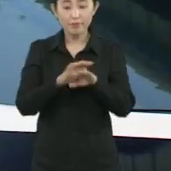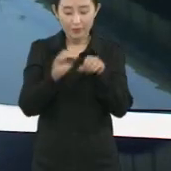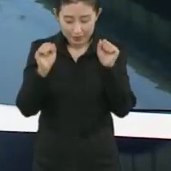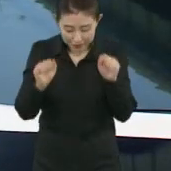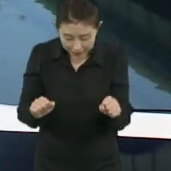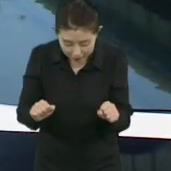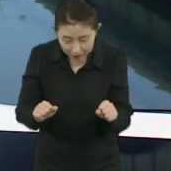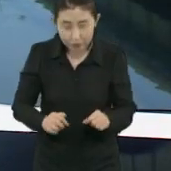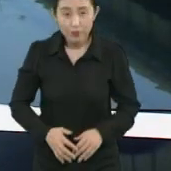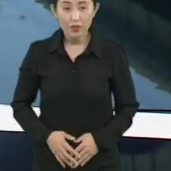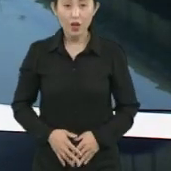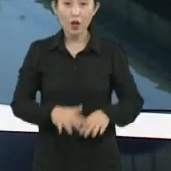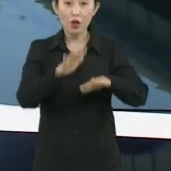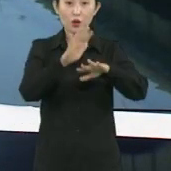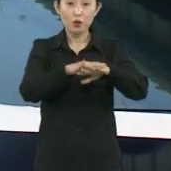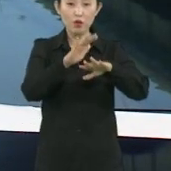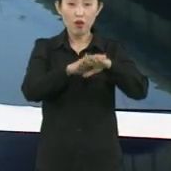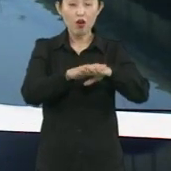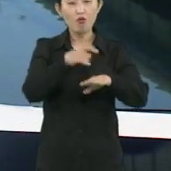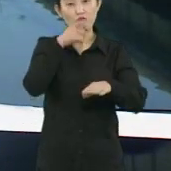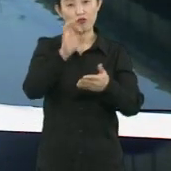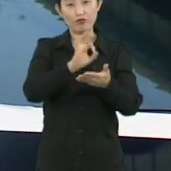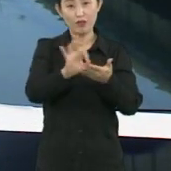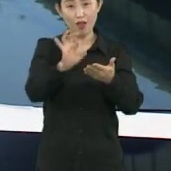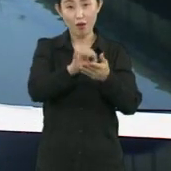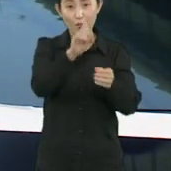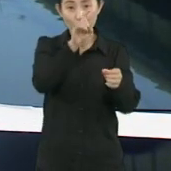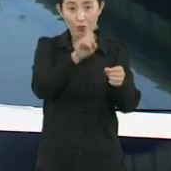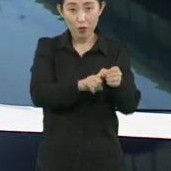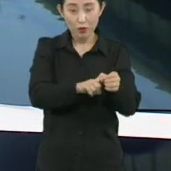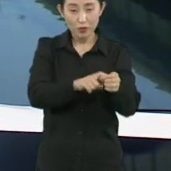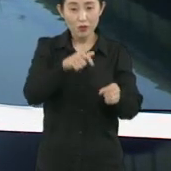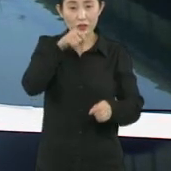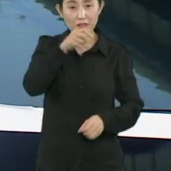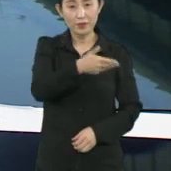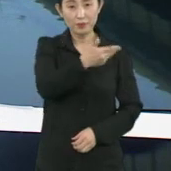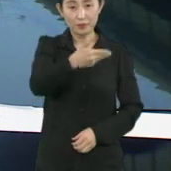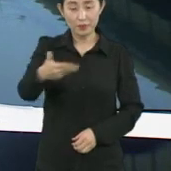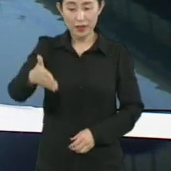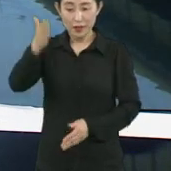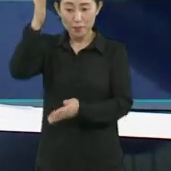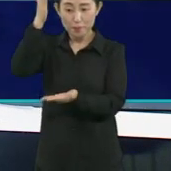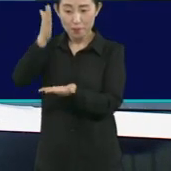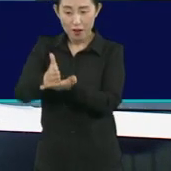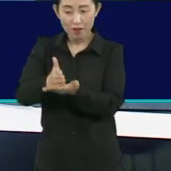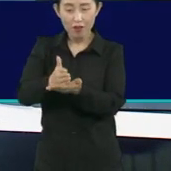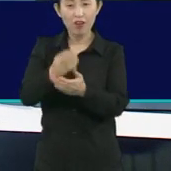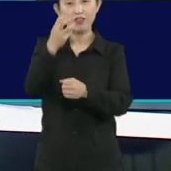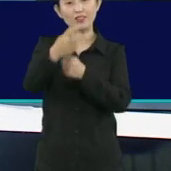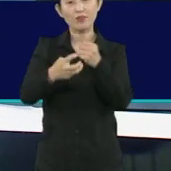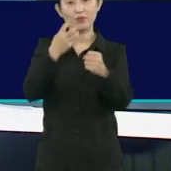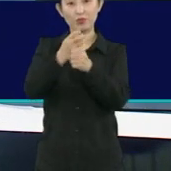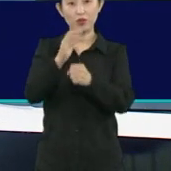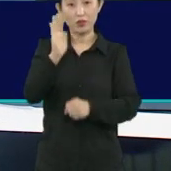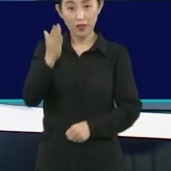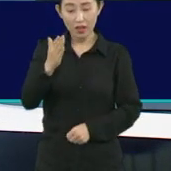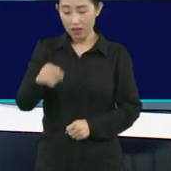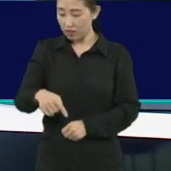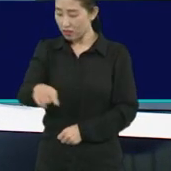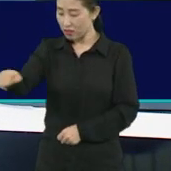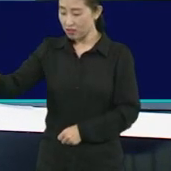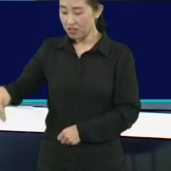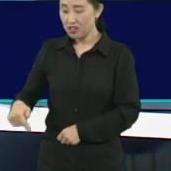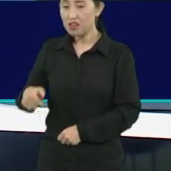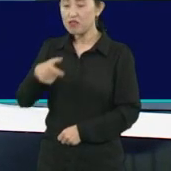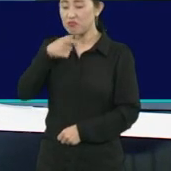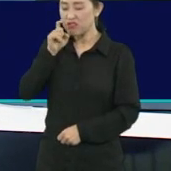여러분 안녕하십니까? 농업용수 확보를 위해 금강 하구뚝을 막은 지 30년이 넘으면서 금강 하구는 무려